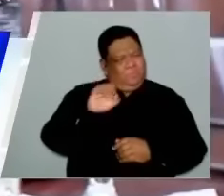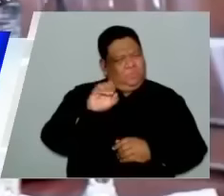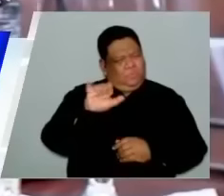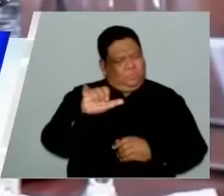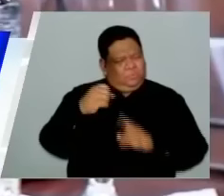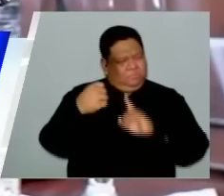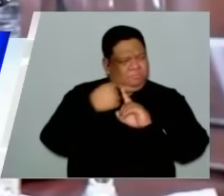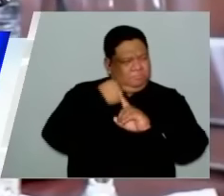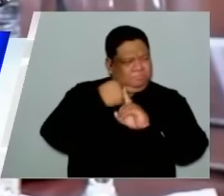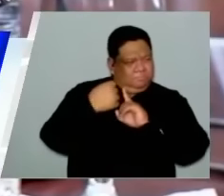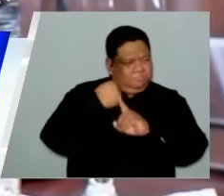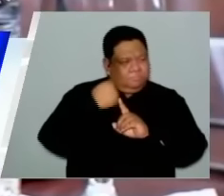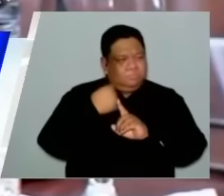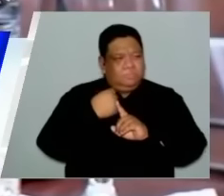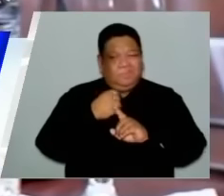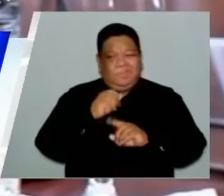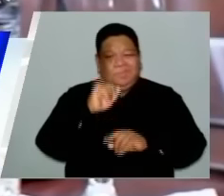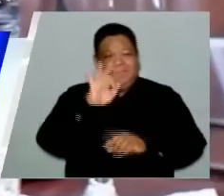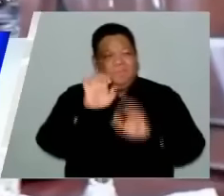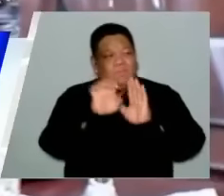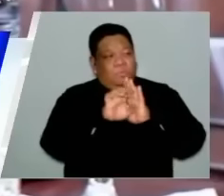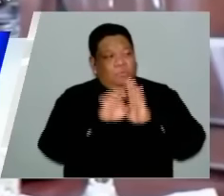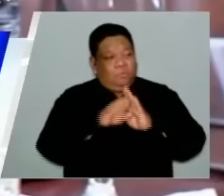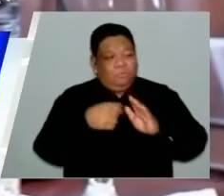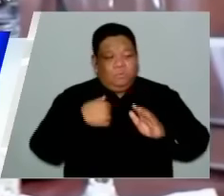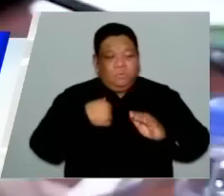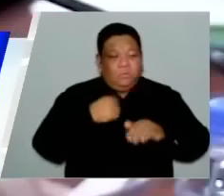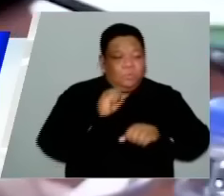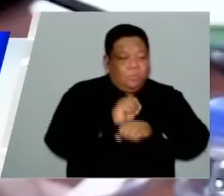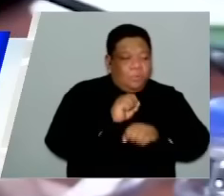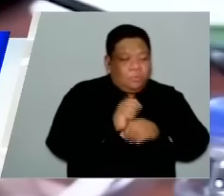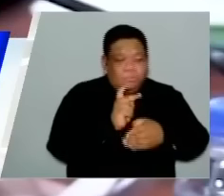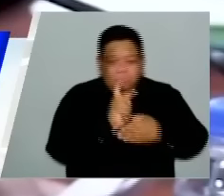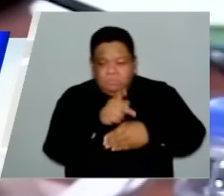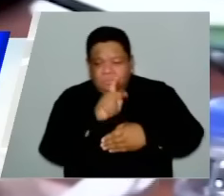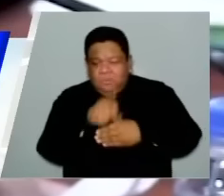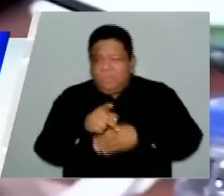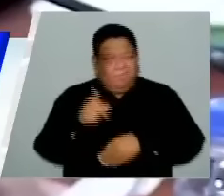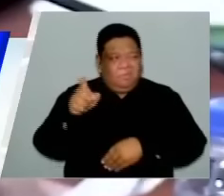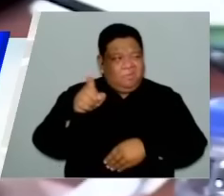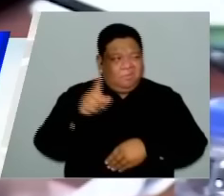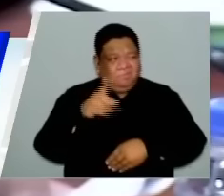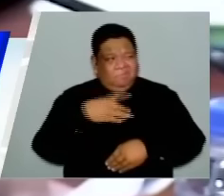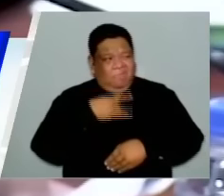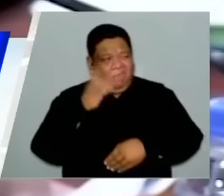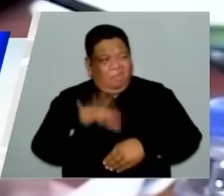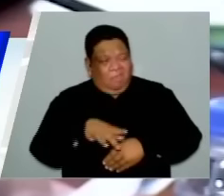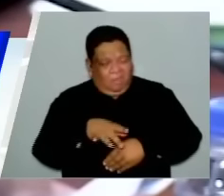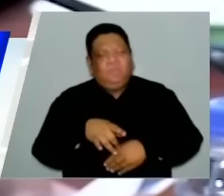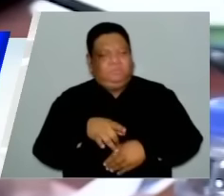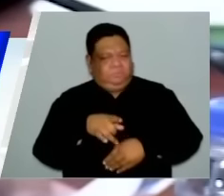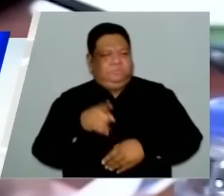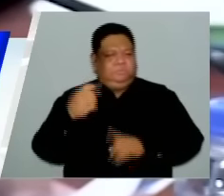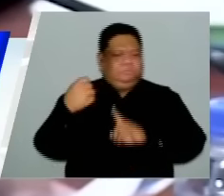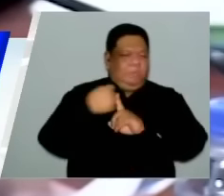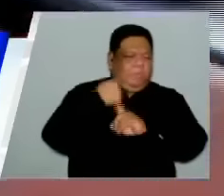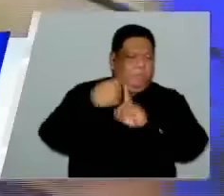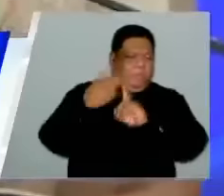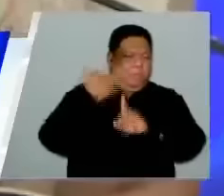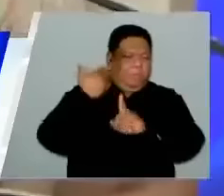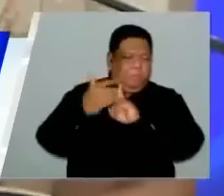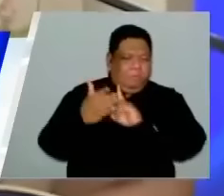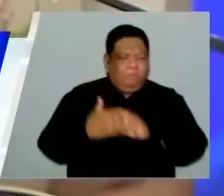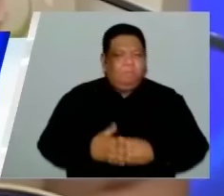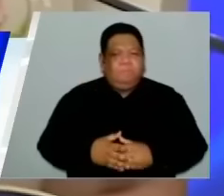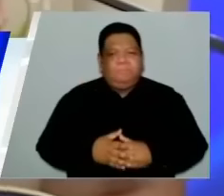niya, sinasampal niya po kami at pinahampas. Ayon kay Alias Rene, nakita pa niyang bumisita noon kay Quibuloy